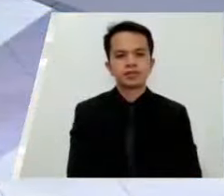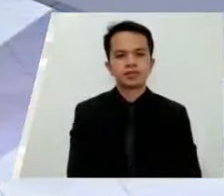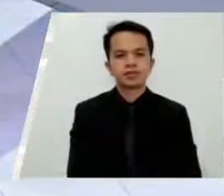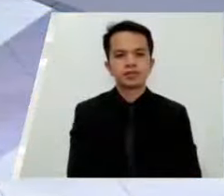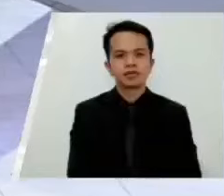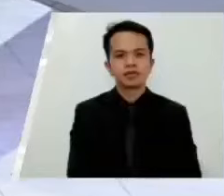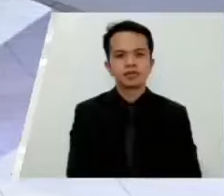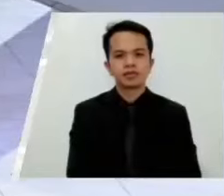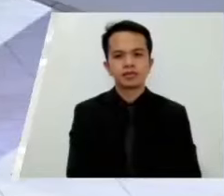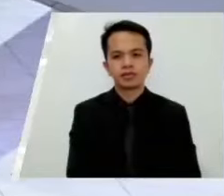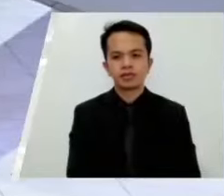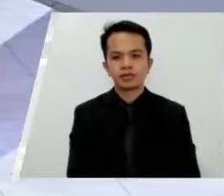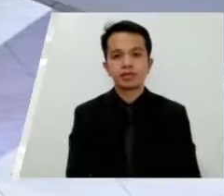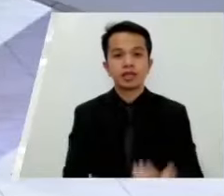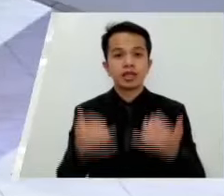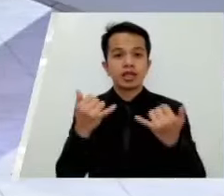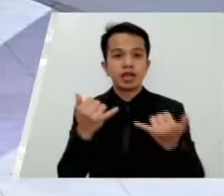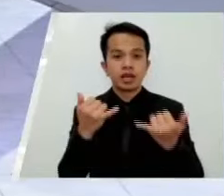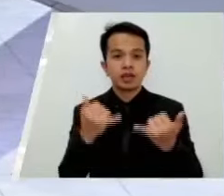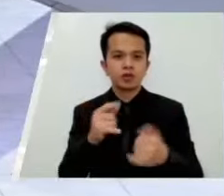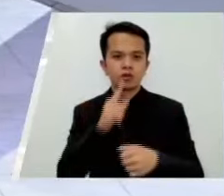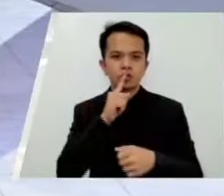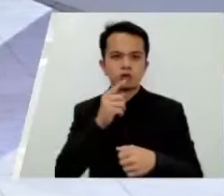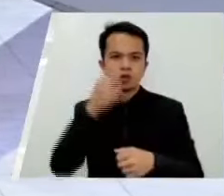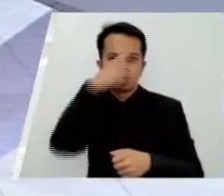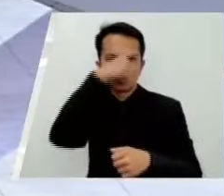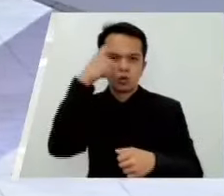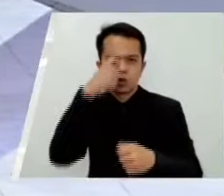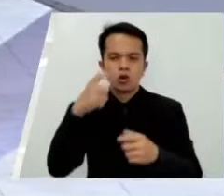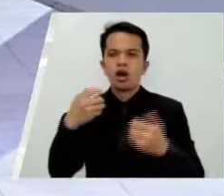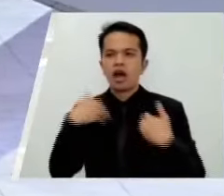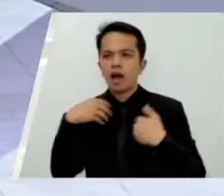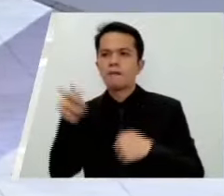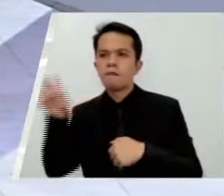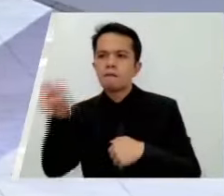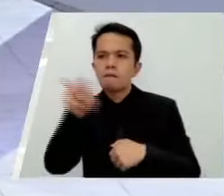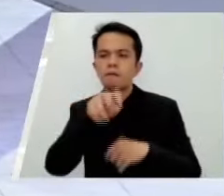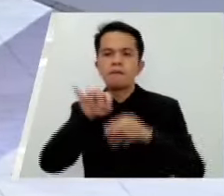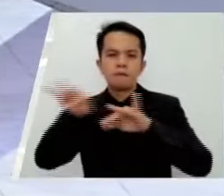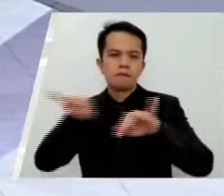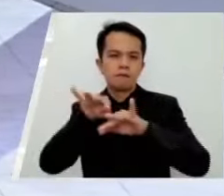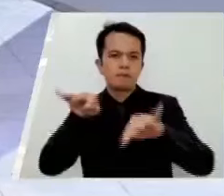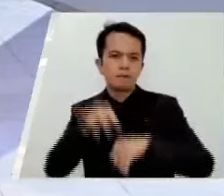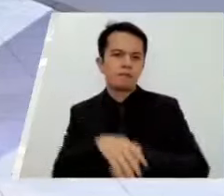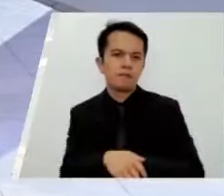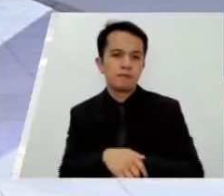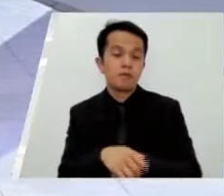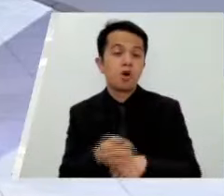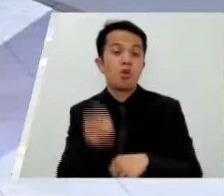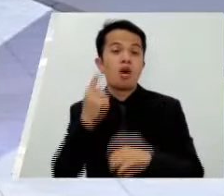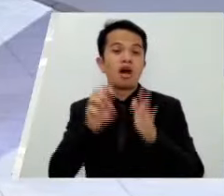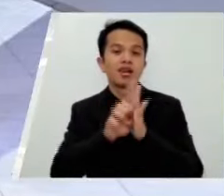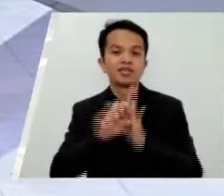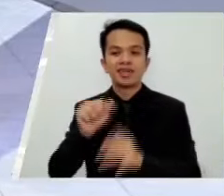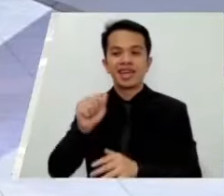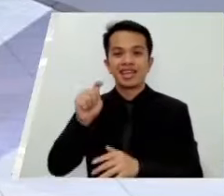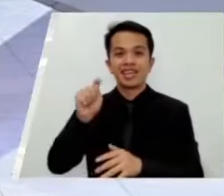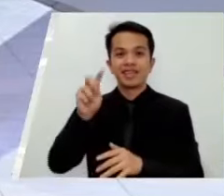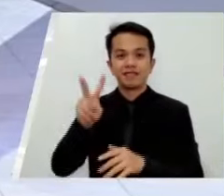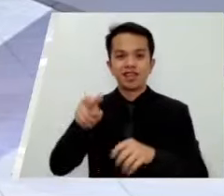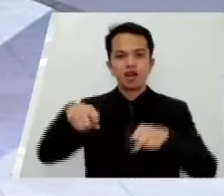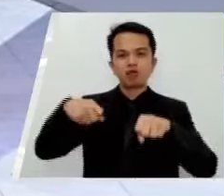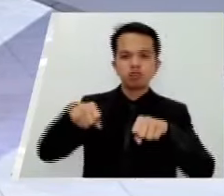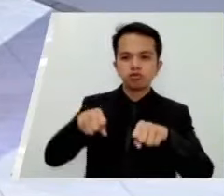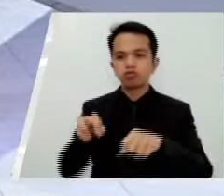Beat the heat ngayong tag-init sa ilang pasyalang hitik sa adventure. Gaya na lamang ng ATV ride at water tubing